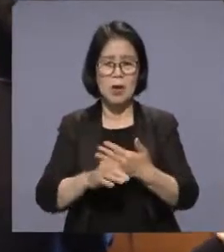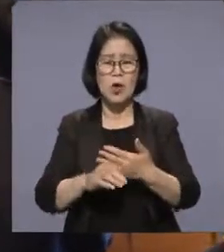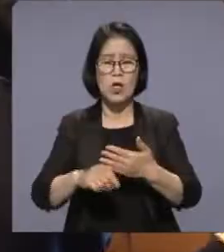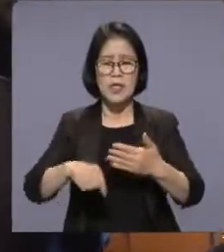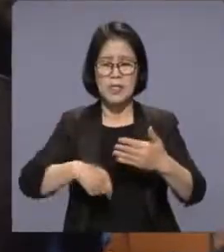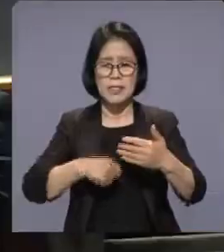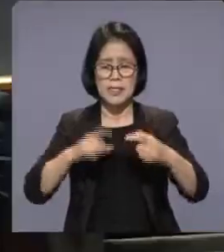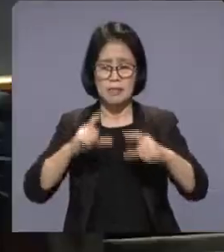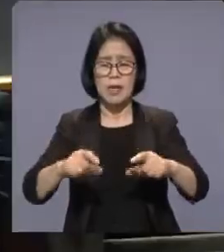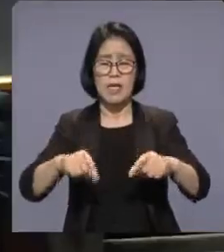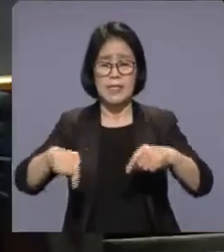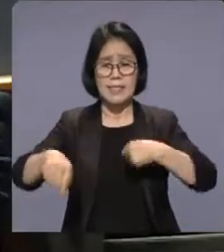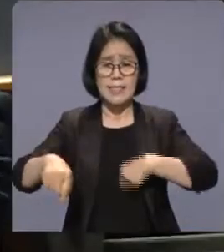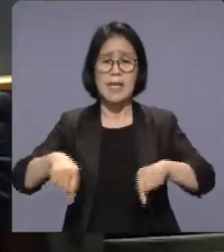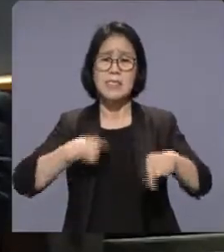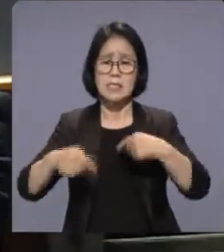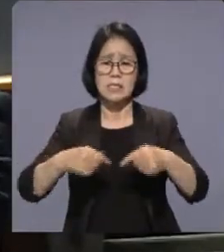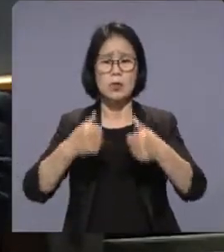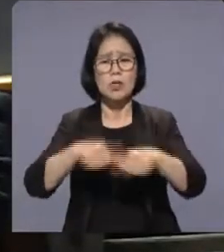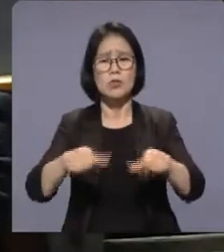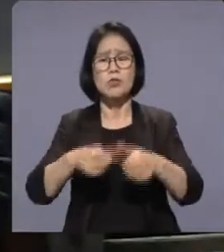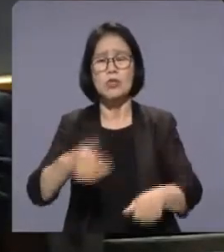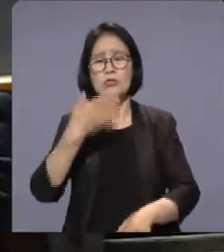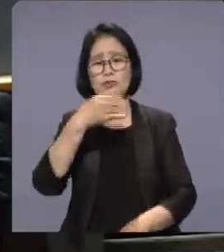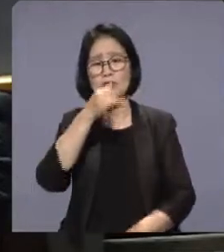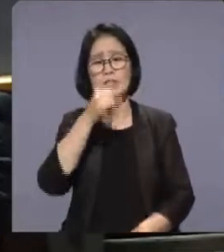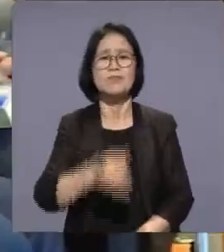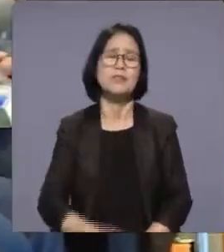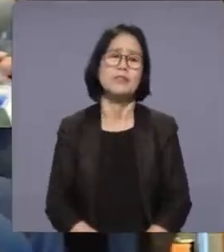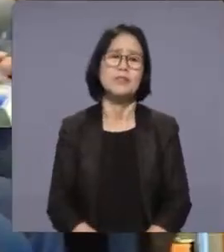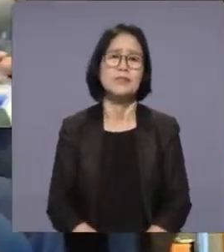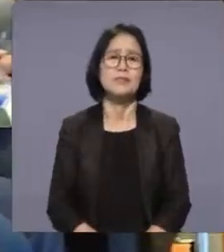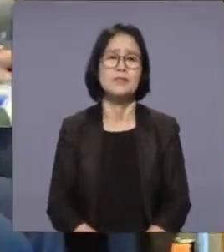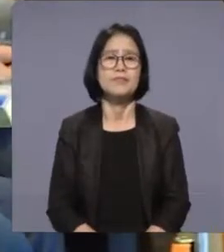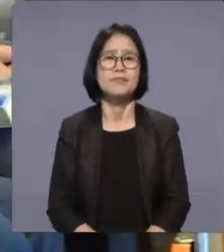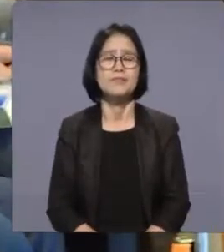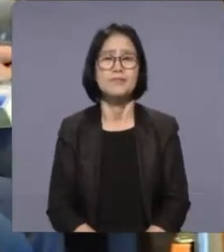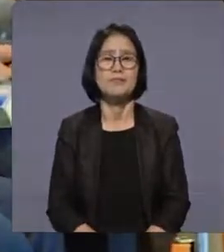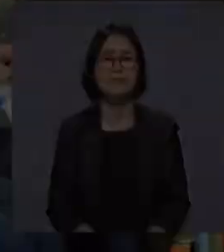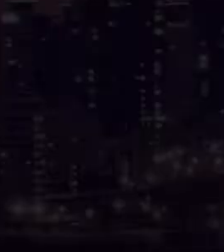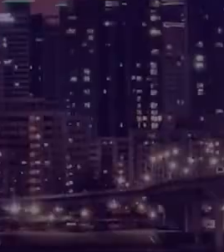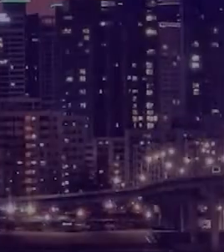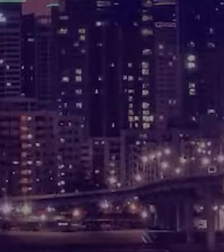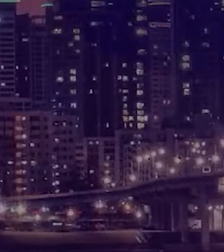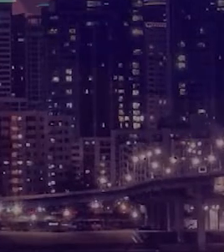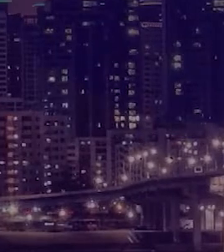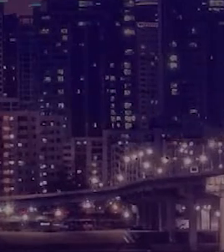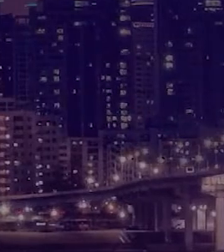지방자치를 후퇴시킬 수 있다는 우려가 큽니다. OBS 뉴스 이정현입니다.